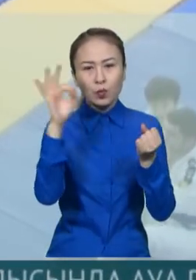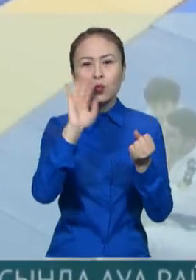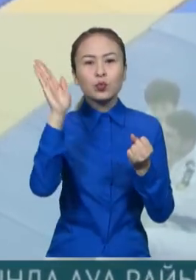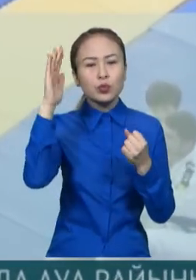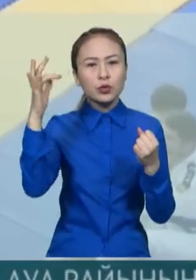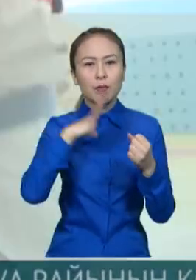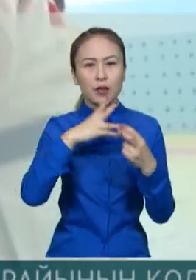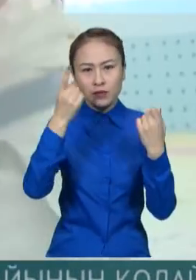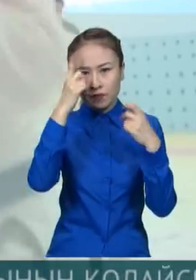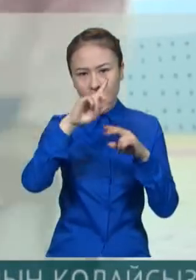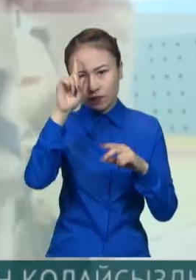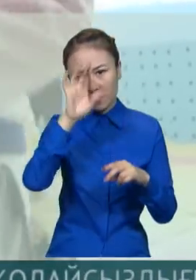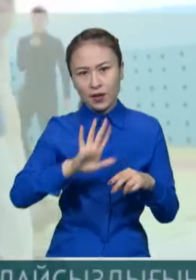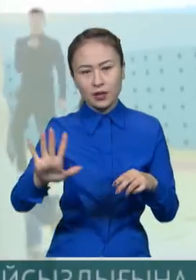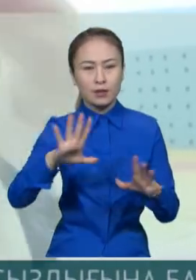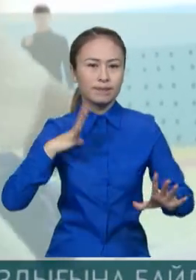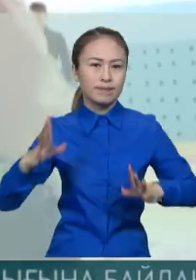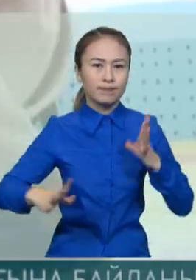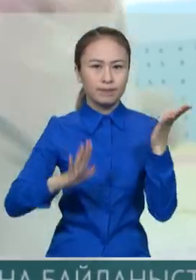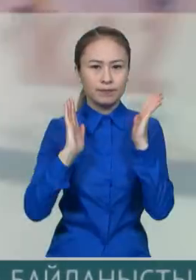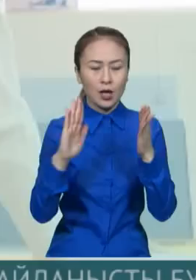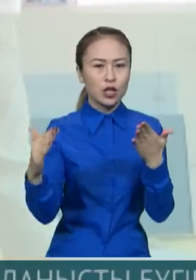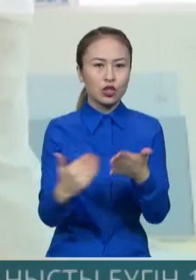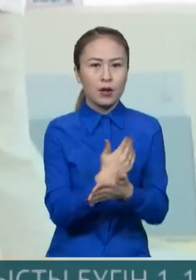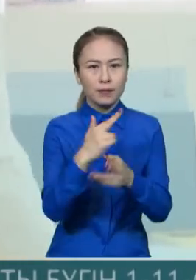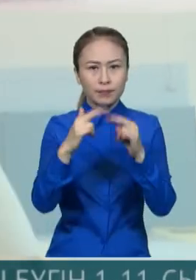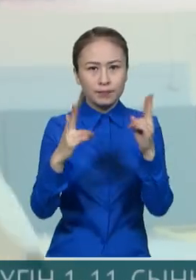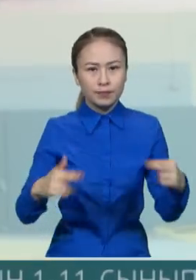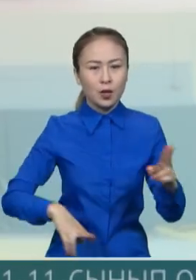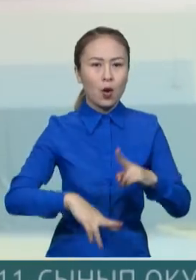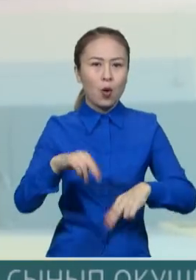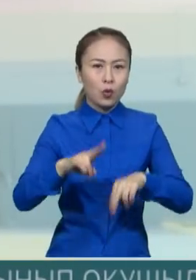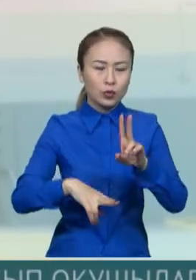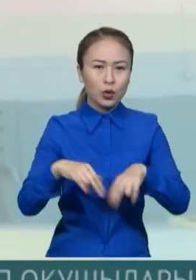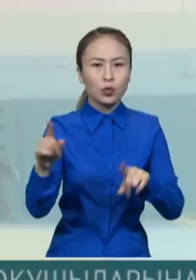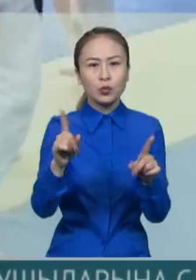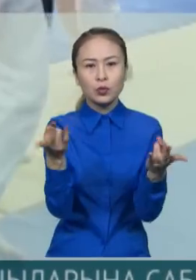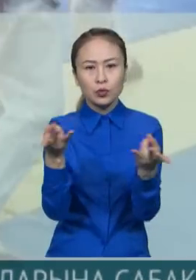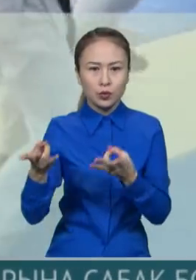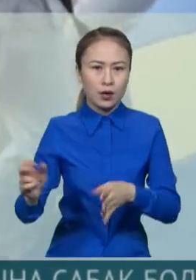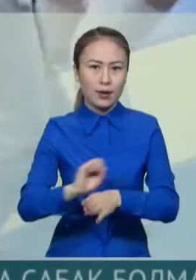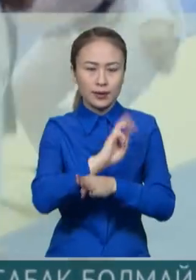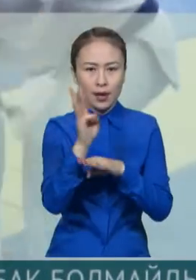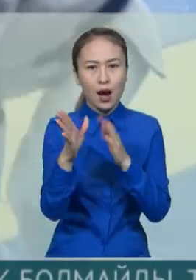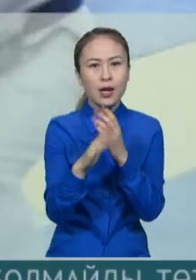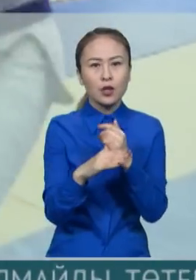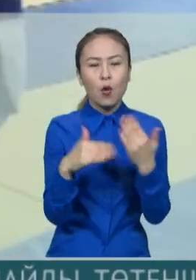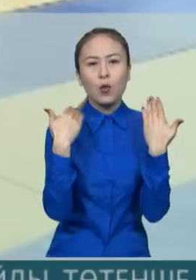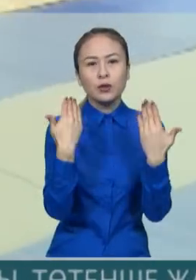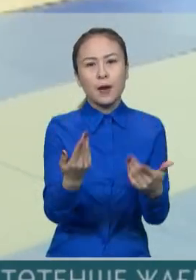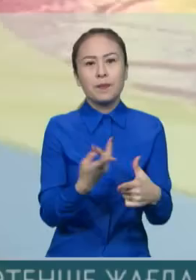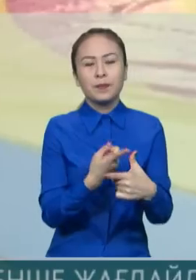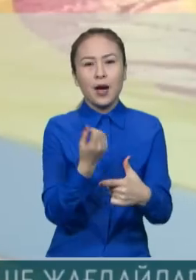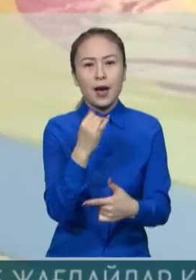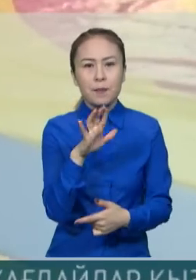спорт жұлдыздары жаттығу жасайтын болады. Жаңа ғимараттың құрылысы ғана емес, оған қажетті құрал жабдықтармен толықтай қамтыған Атырау өңірінің перзенті